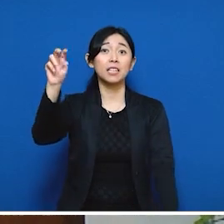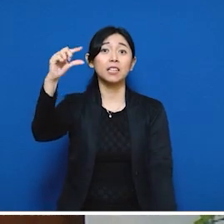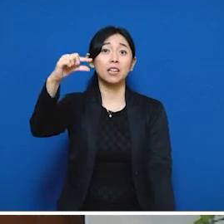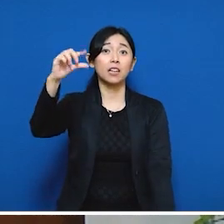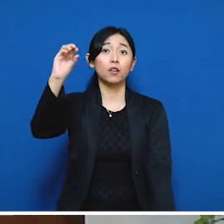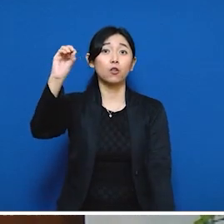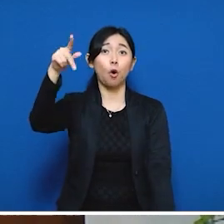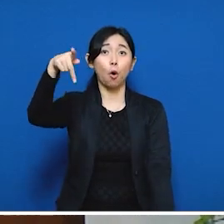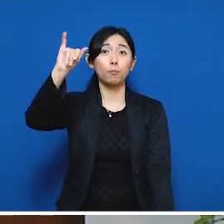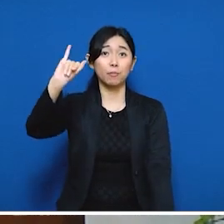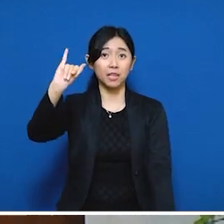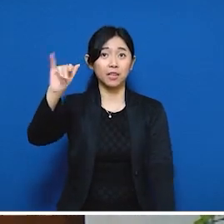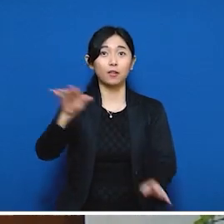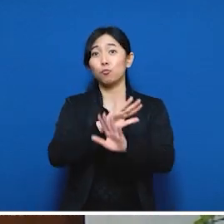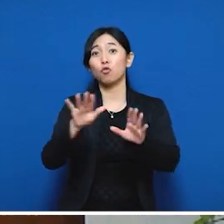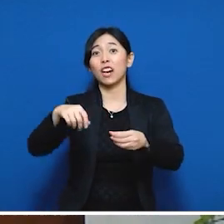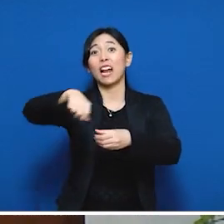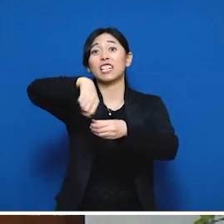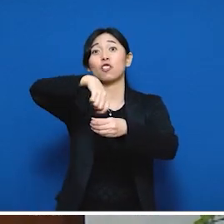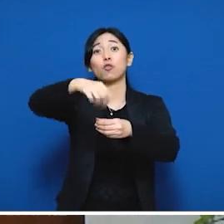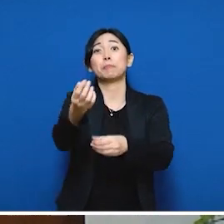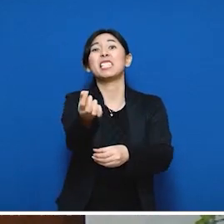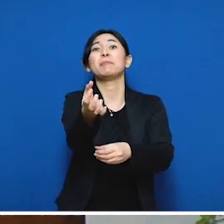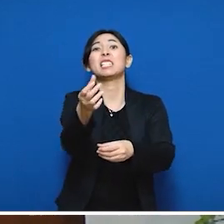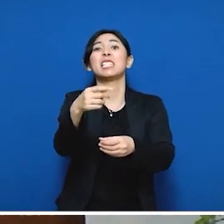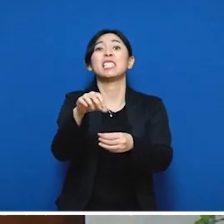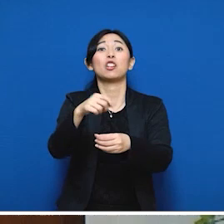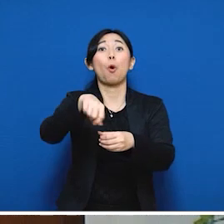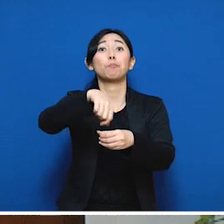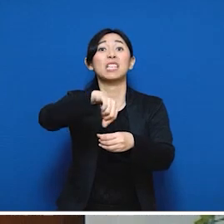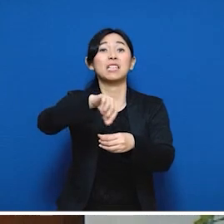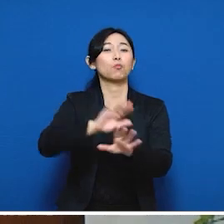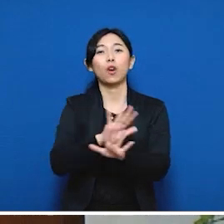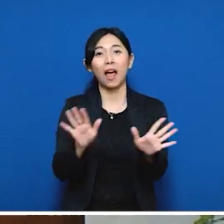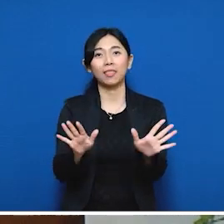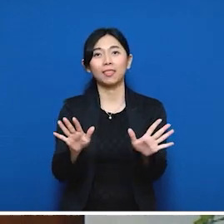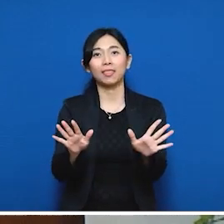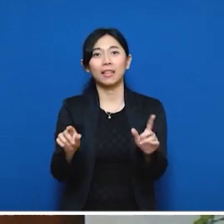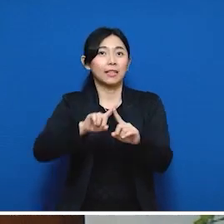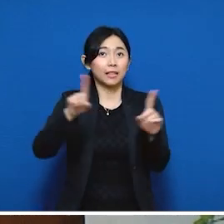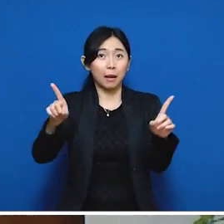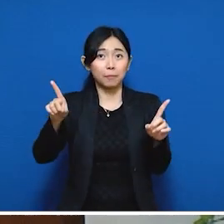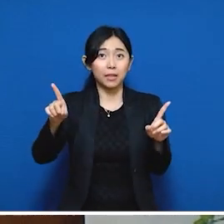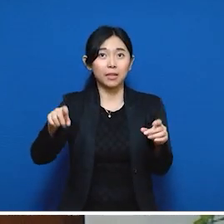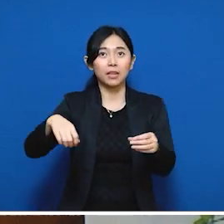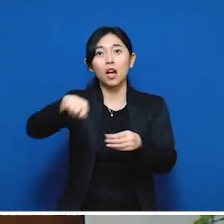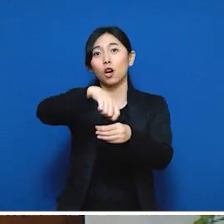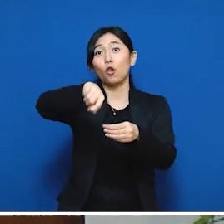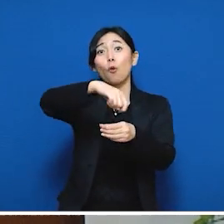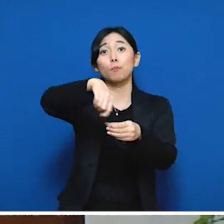ditumbuk. Tetapi yang dimaksud ngopi adalah kopi yang sudah